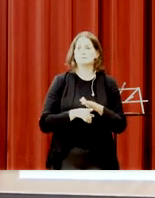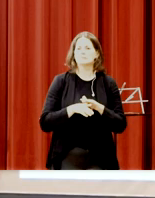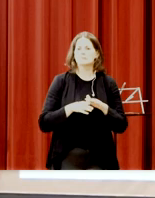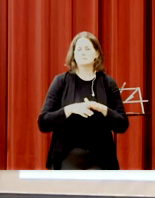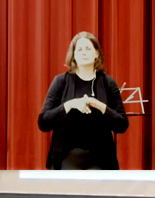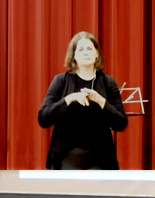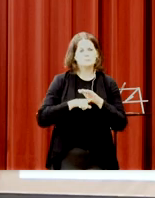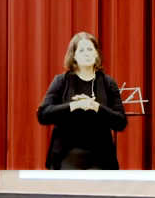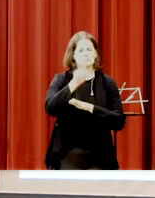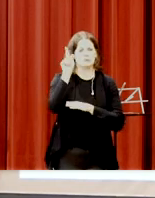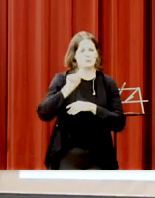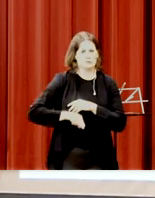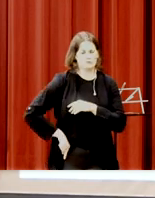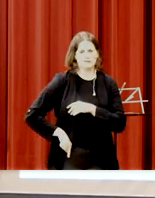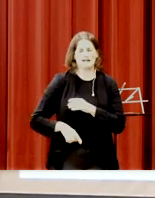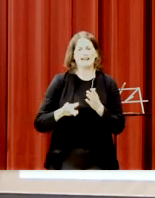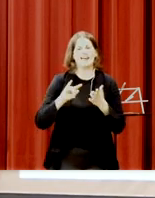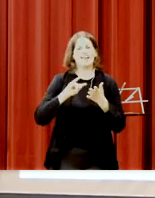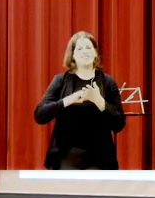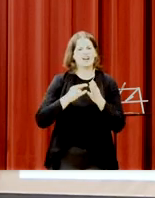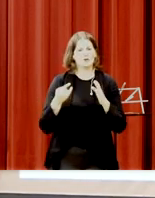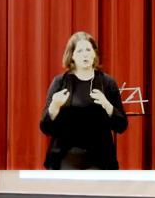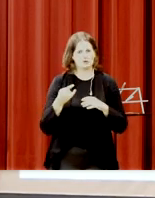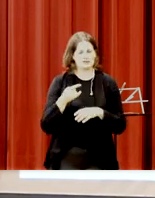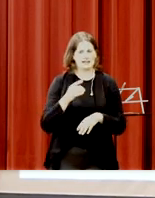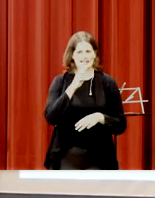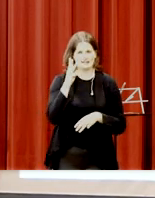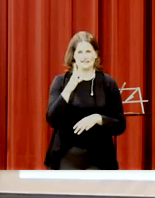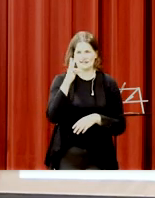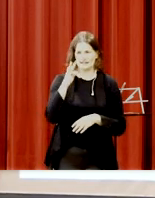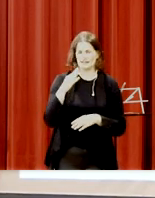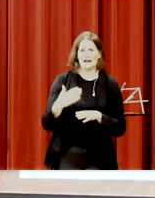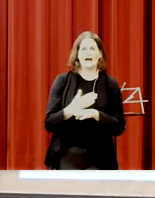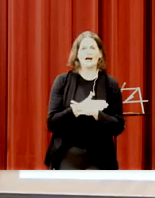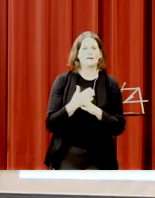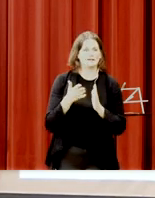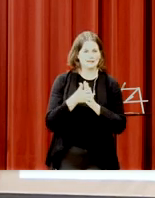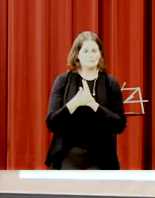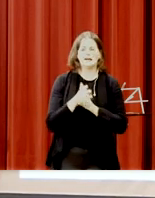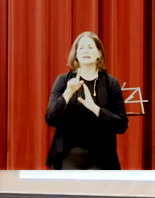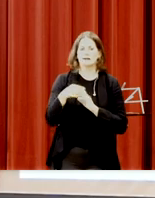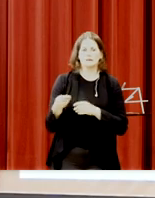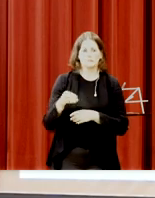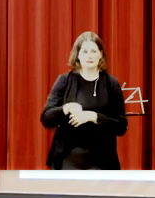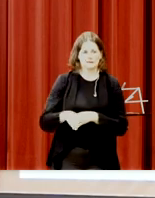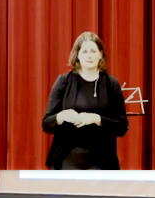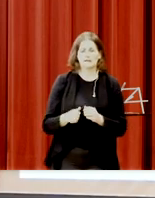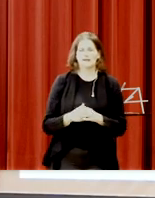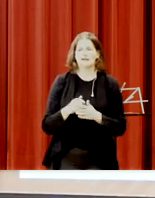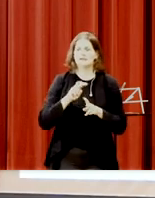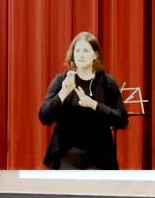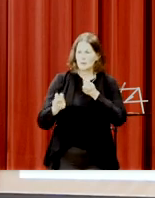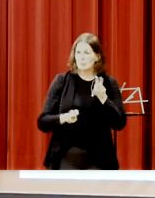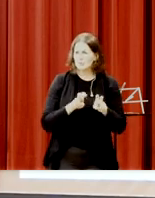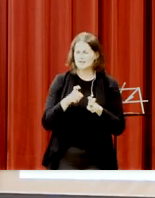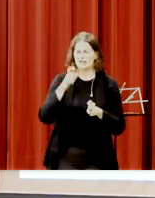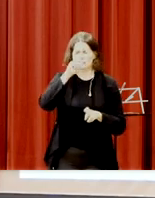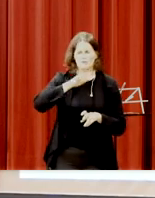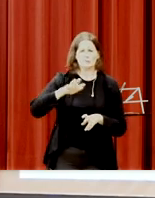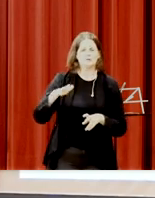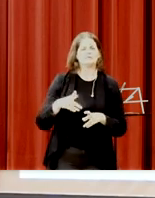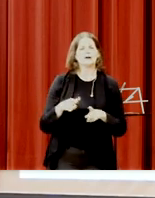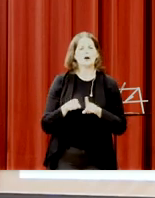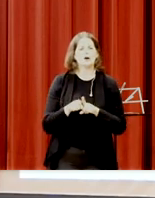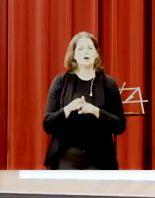buscant des de fa molt de temps, no? Com aconseguir que hi hagi més dones en l'àmbit STEM. Doncs la Susana és un bon exemple i ho va